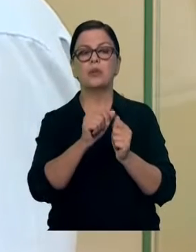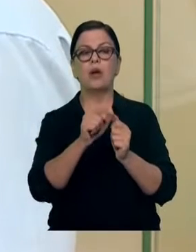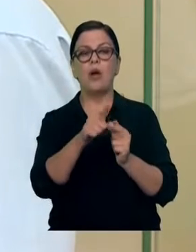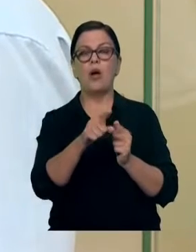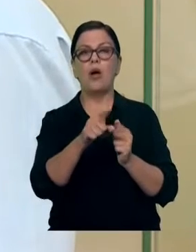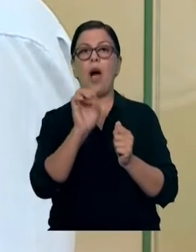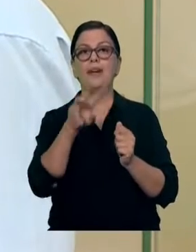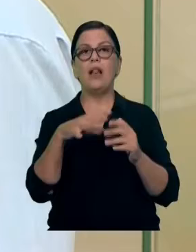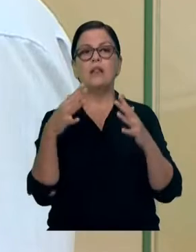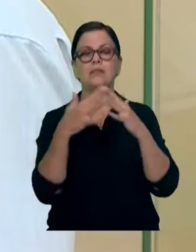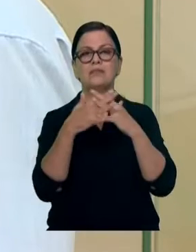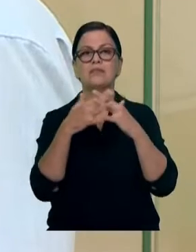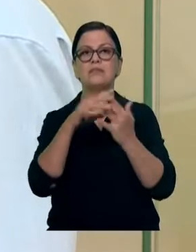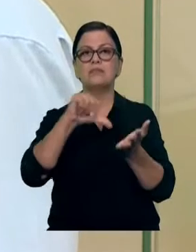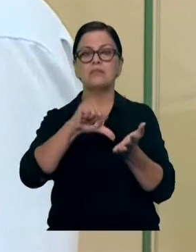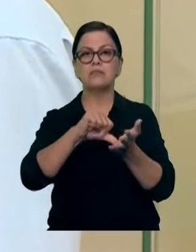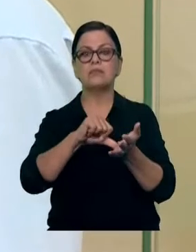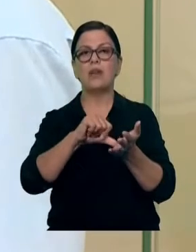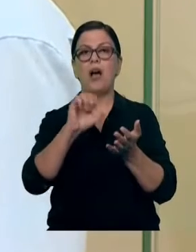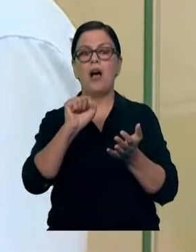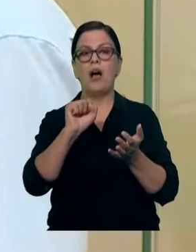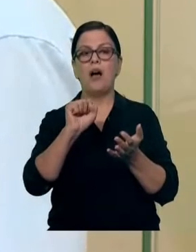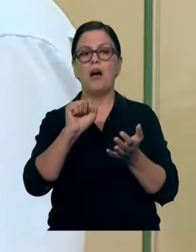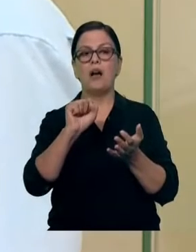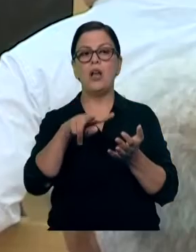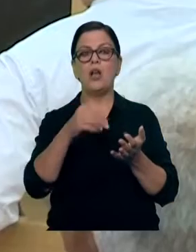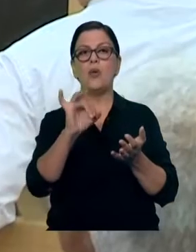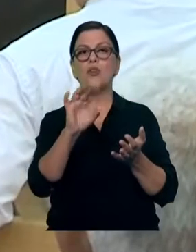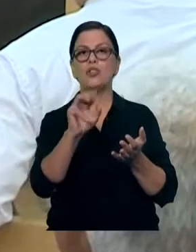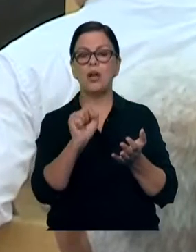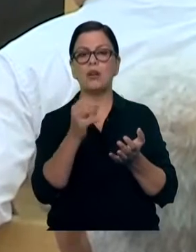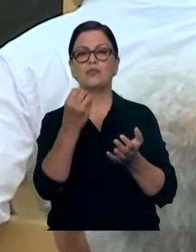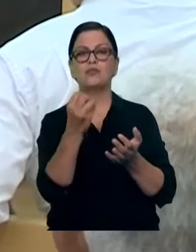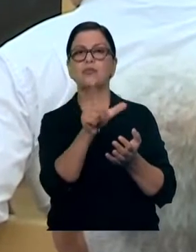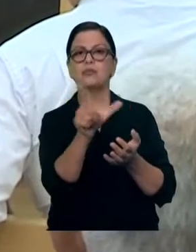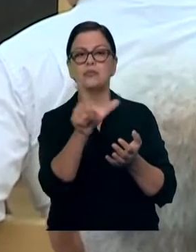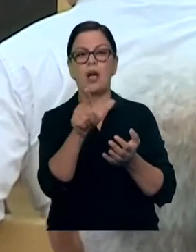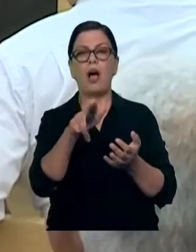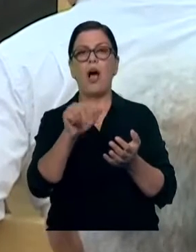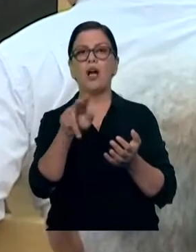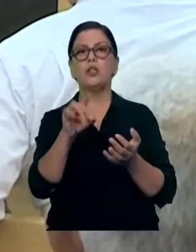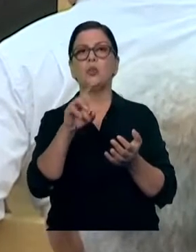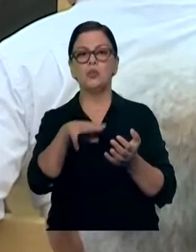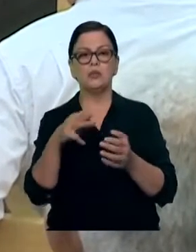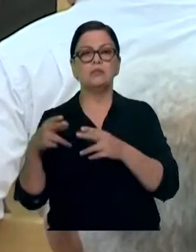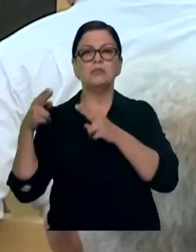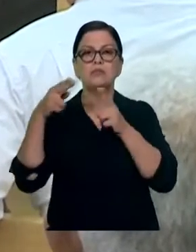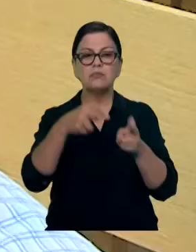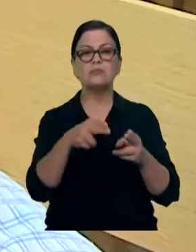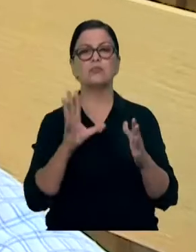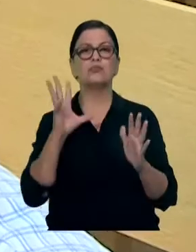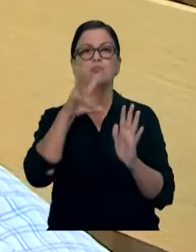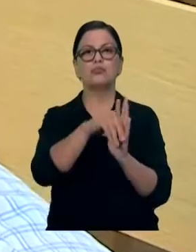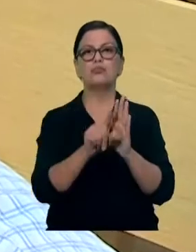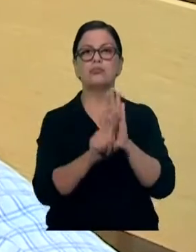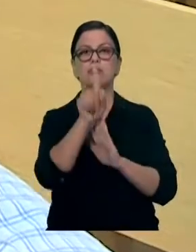Lyudvik Mkrtıçyan 2020-ci ilin oktyabrında tanımadığı adamlarla birlikdə Hadrut'a gəldiyini, burada müdafiəyə qoşulduğunu bildirib.